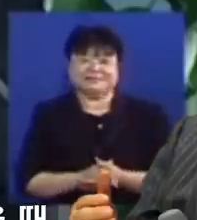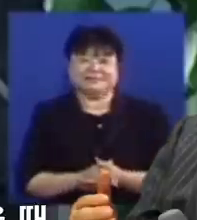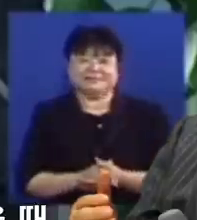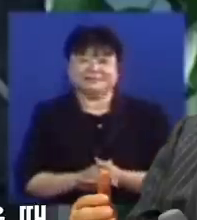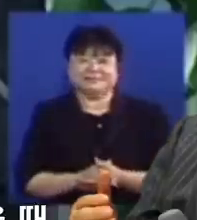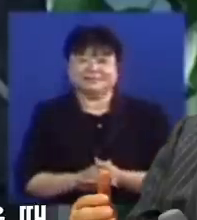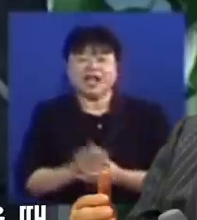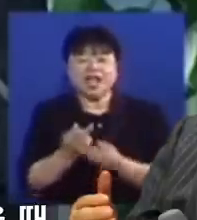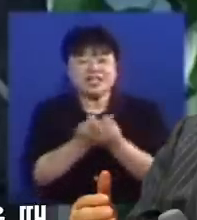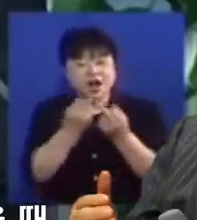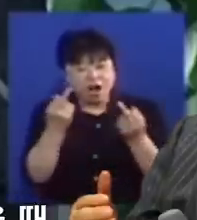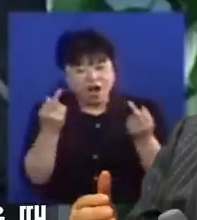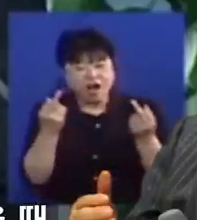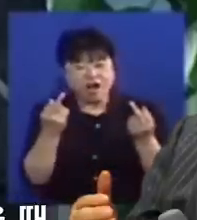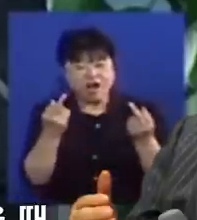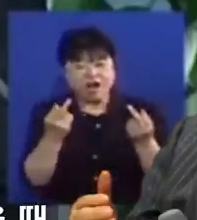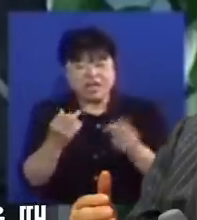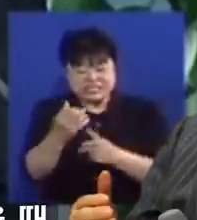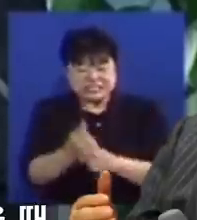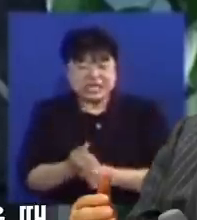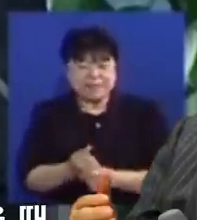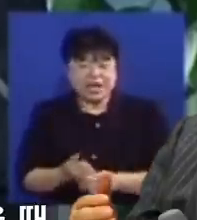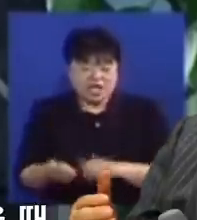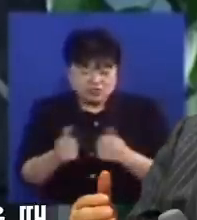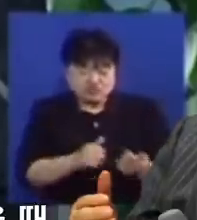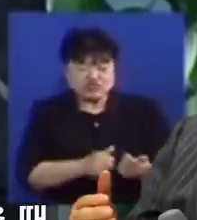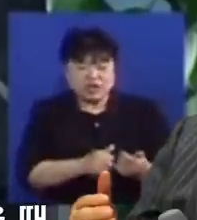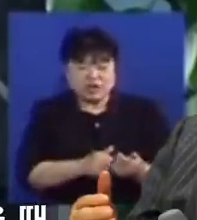그 형들은 이놈을 잡아 죽여 꿈이